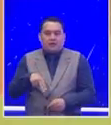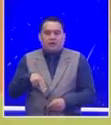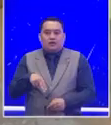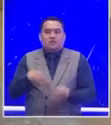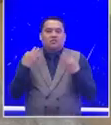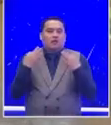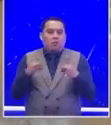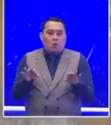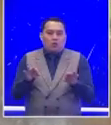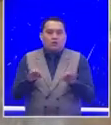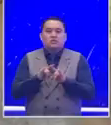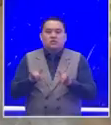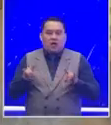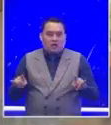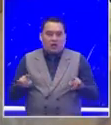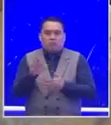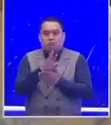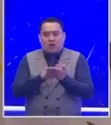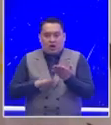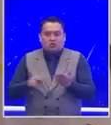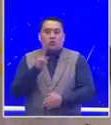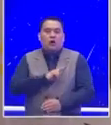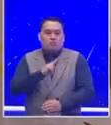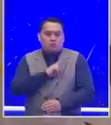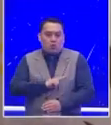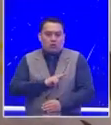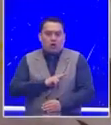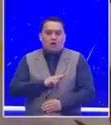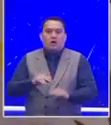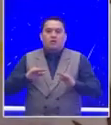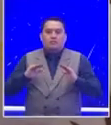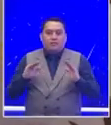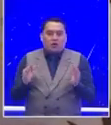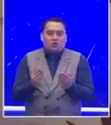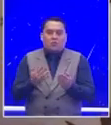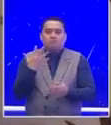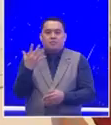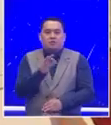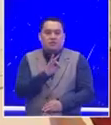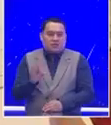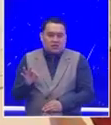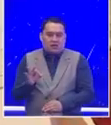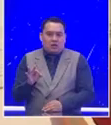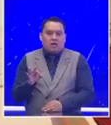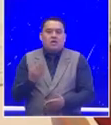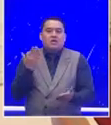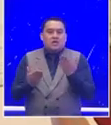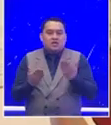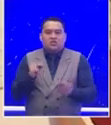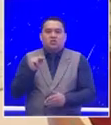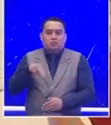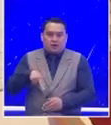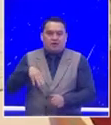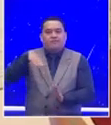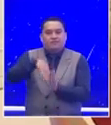посещение свободное, и детские сады продолжают свою работу, хотя посещаемость в них всего 5%. Однако, если режим ЧП